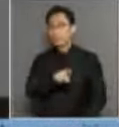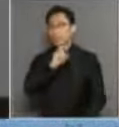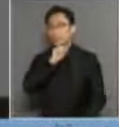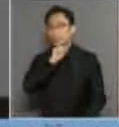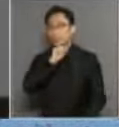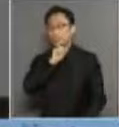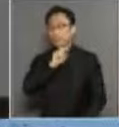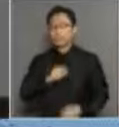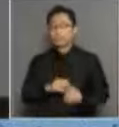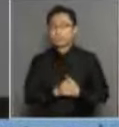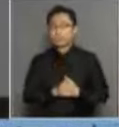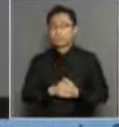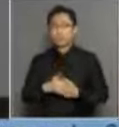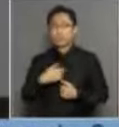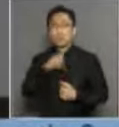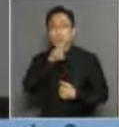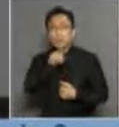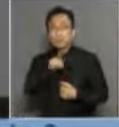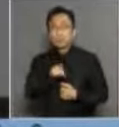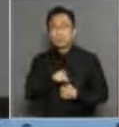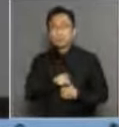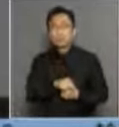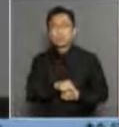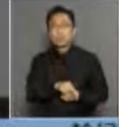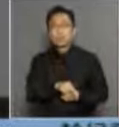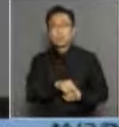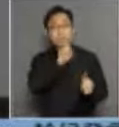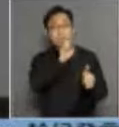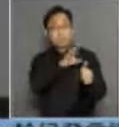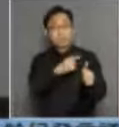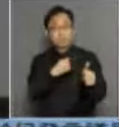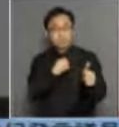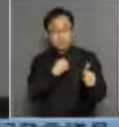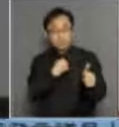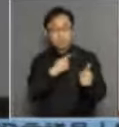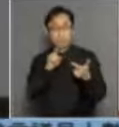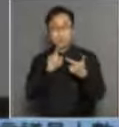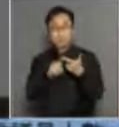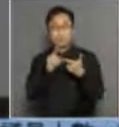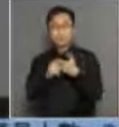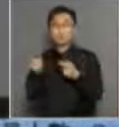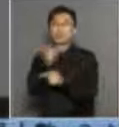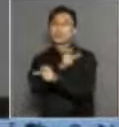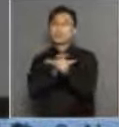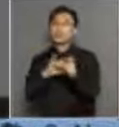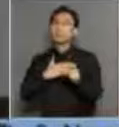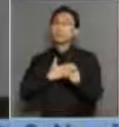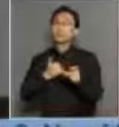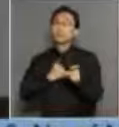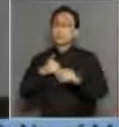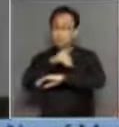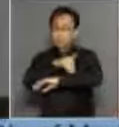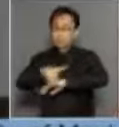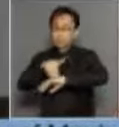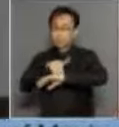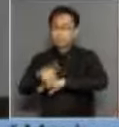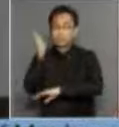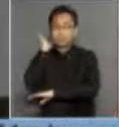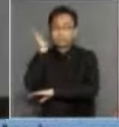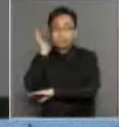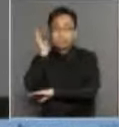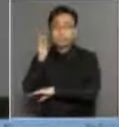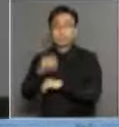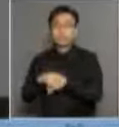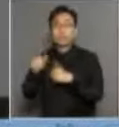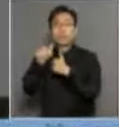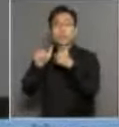但只提过一个口头质询，亦都利用财政预算案发表的这个机会，财委会有特